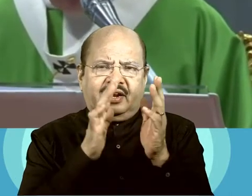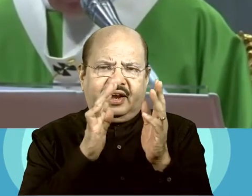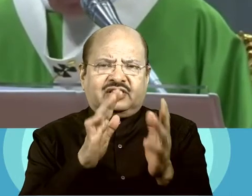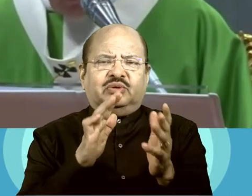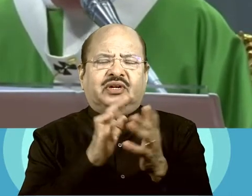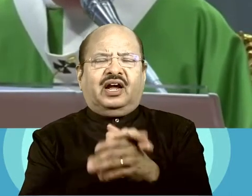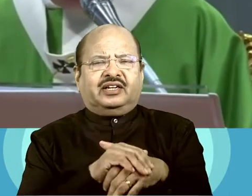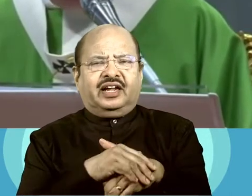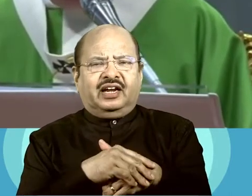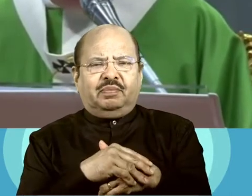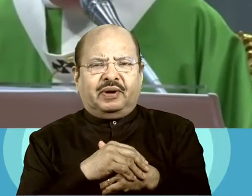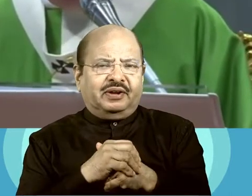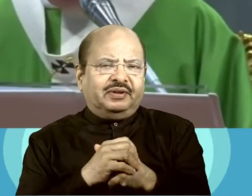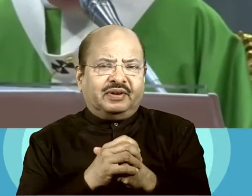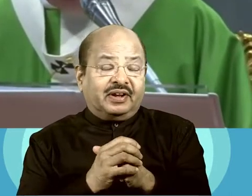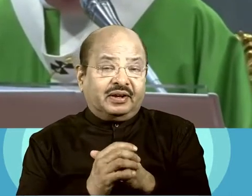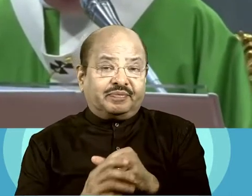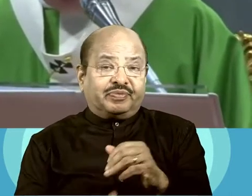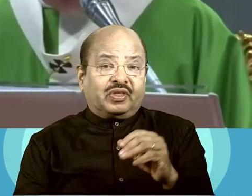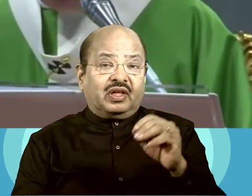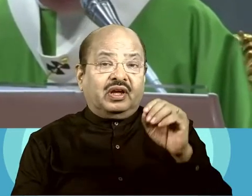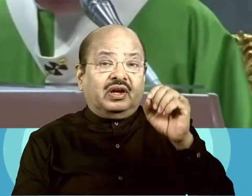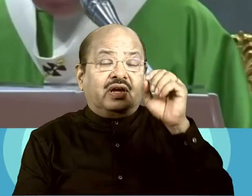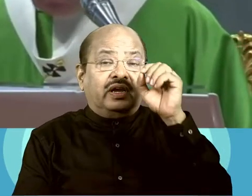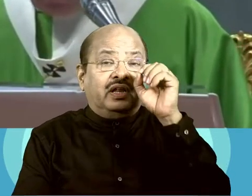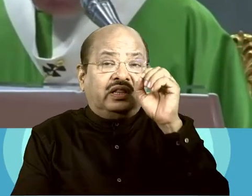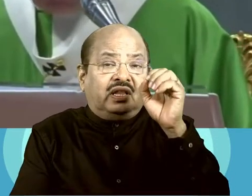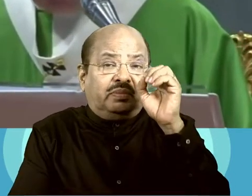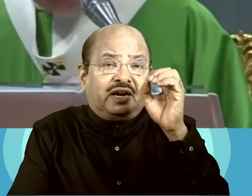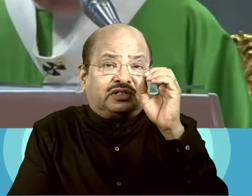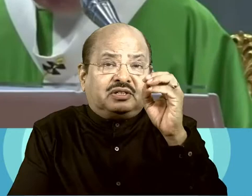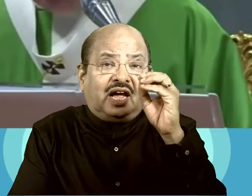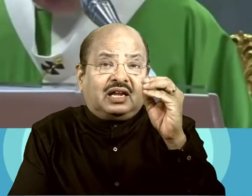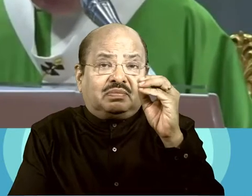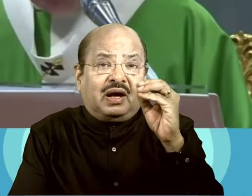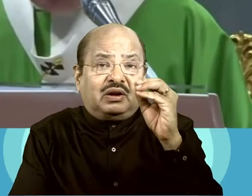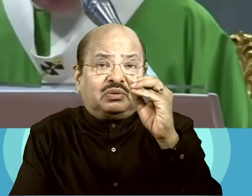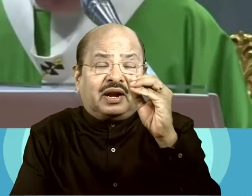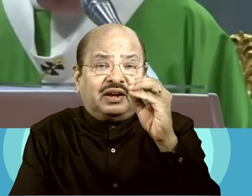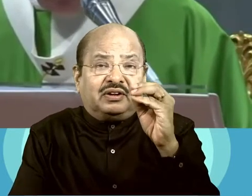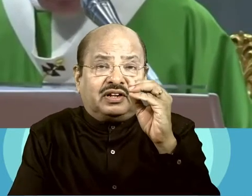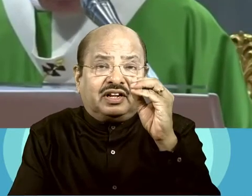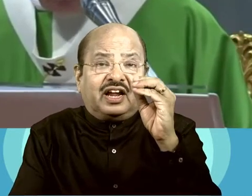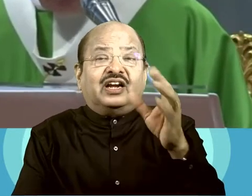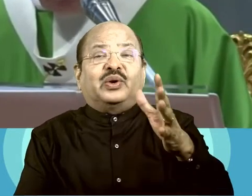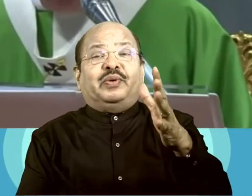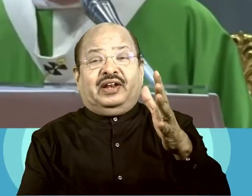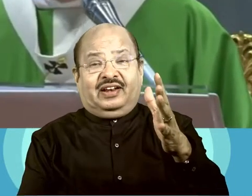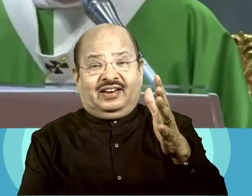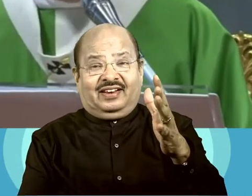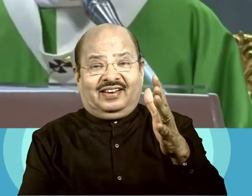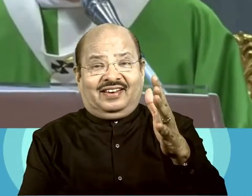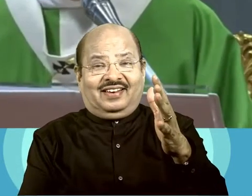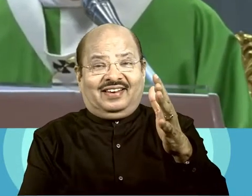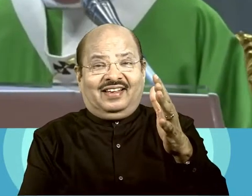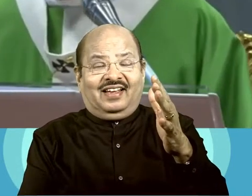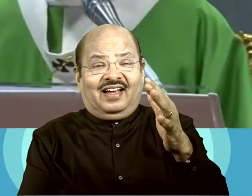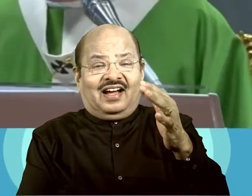ഗൗരേറ്റേ എക്സുൽട്ടാറ്റേയിൽ പറയുന്നുണ്ട്, ഇന്ന് പരിശുദ്ധാത്മാവ് പറയുന്നത് കേൾക്കുവിൻ.